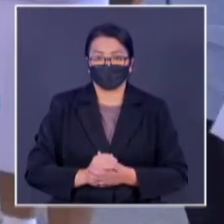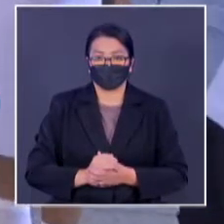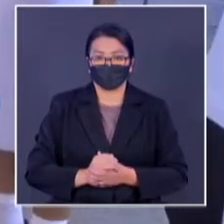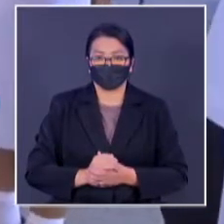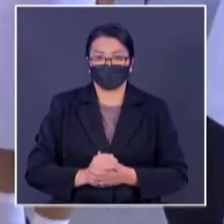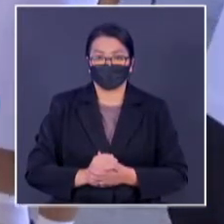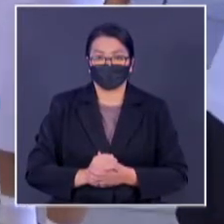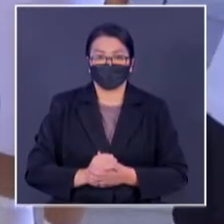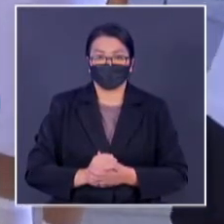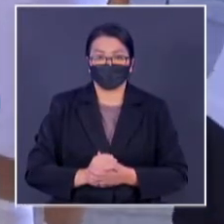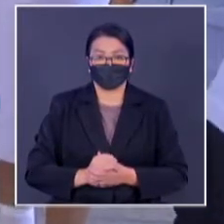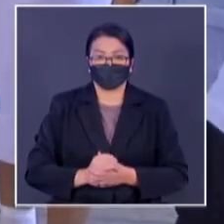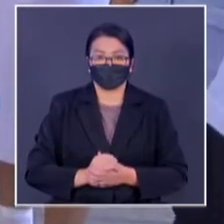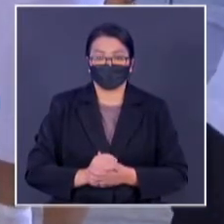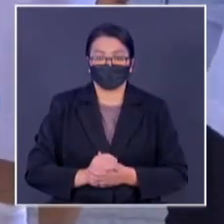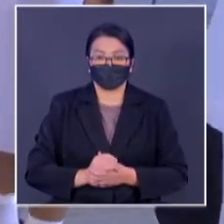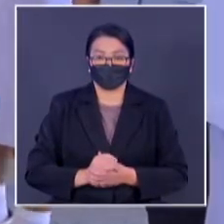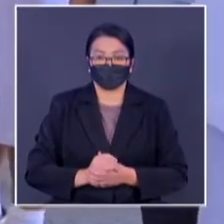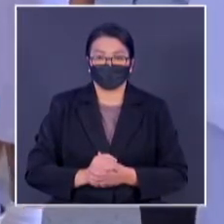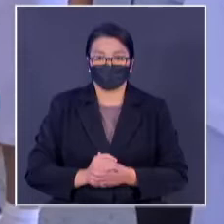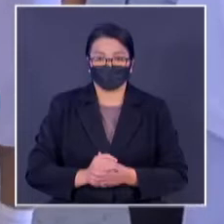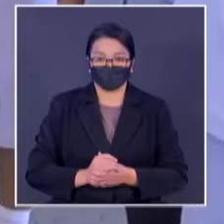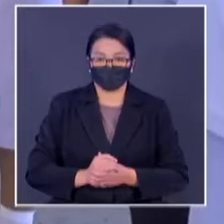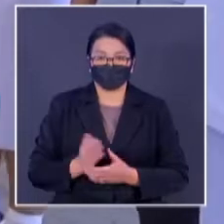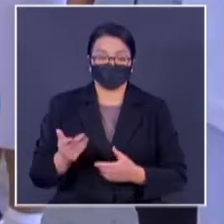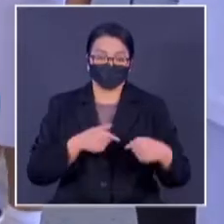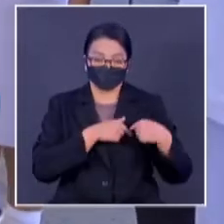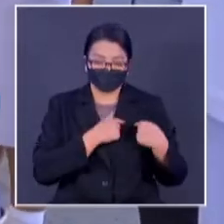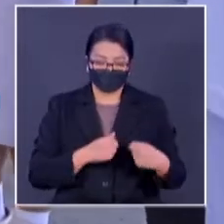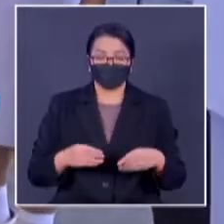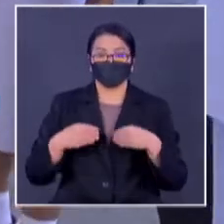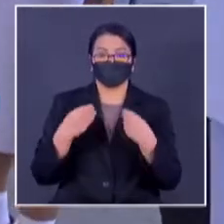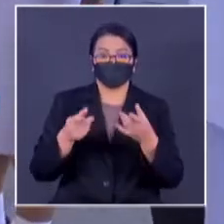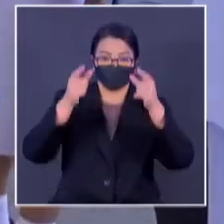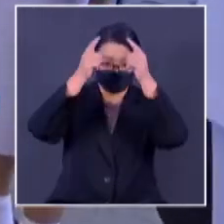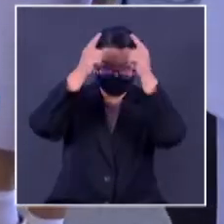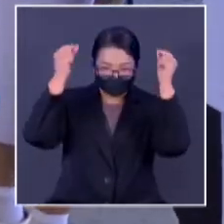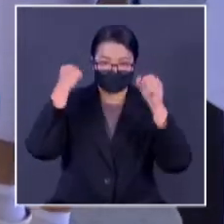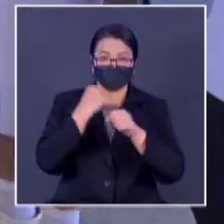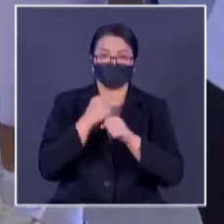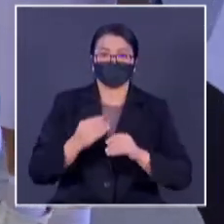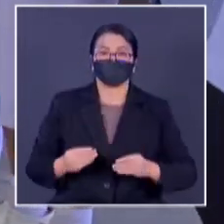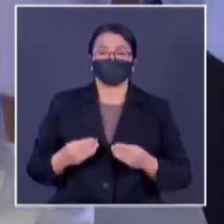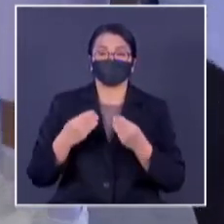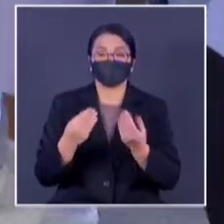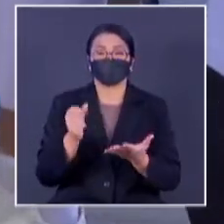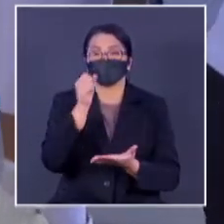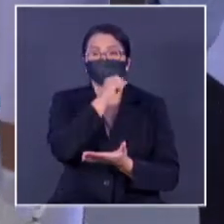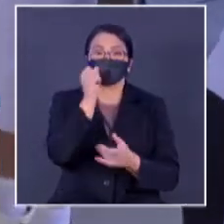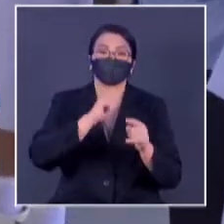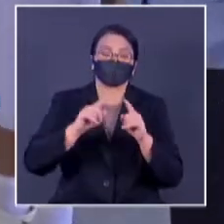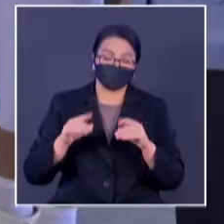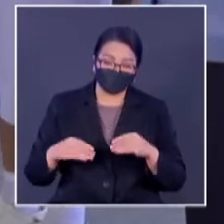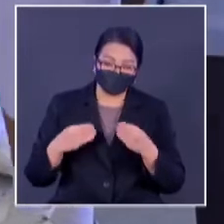จะอยู่แห่งไหนอยู่ใกล้อยู่ไกลจนสุดขอบฟ้า